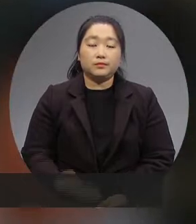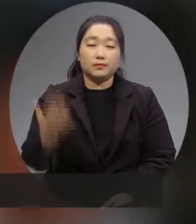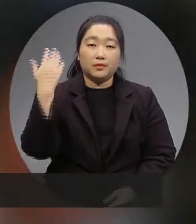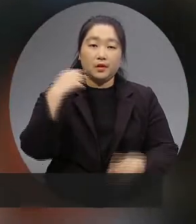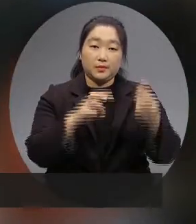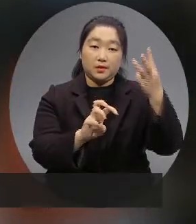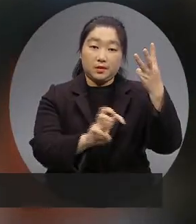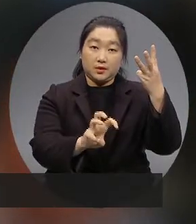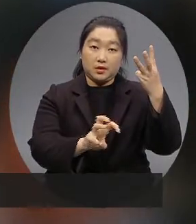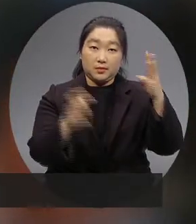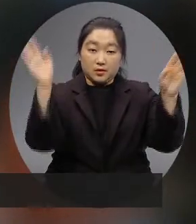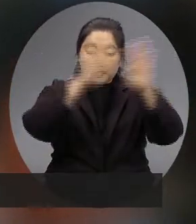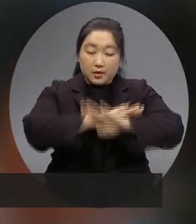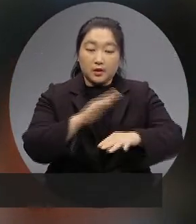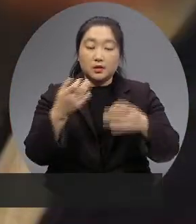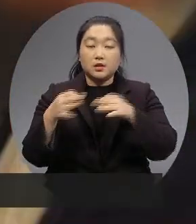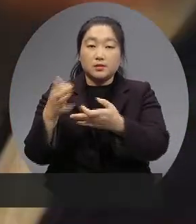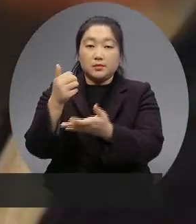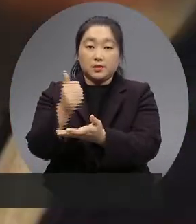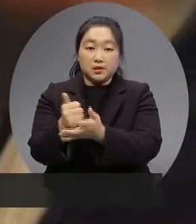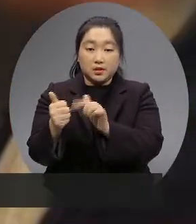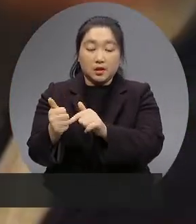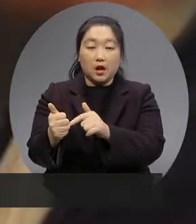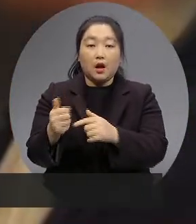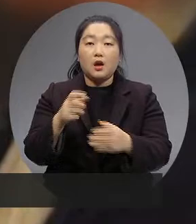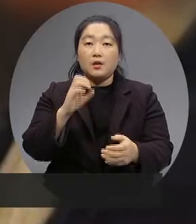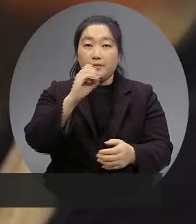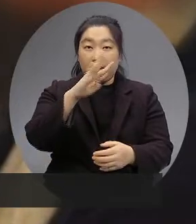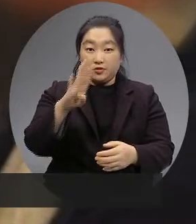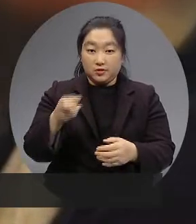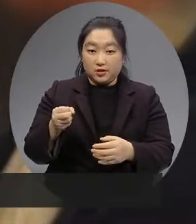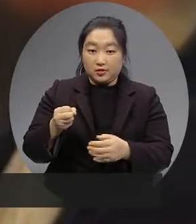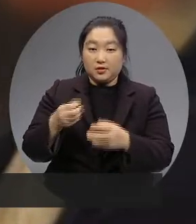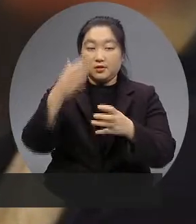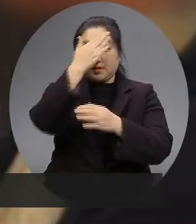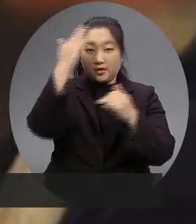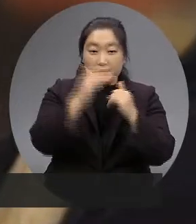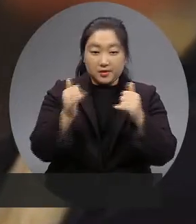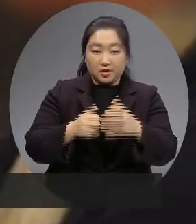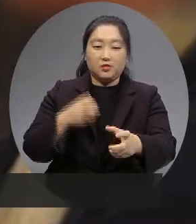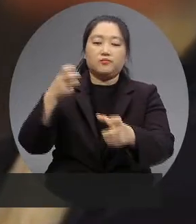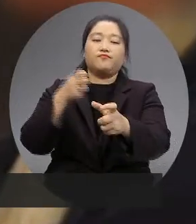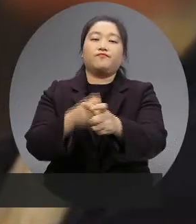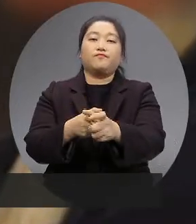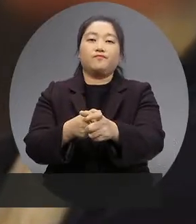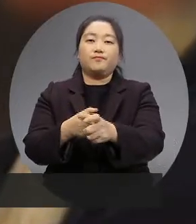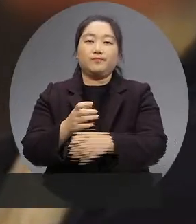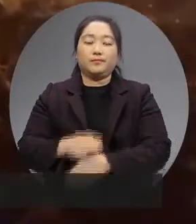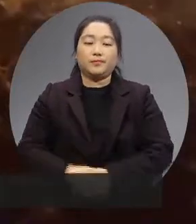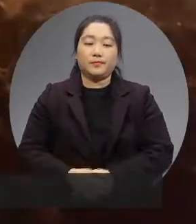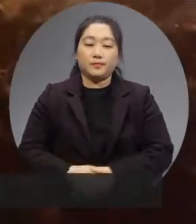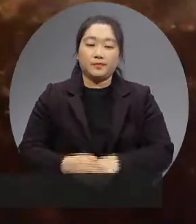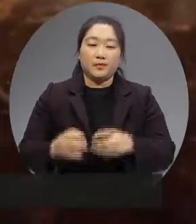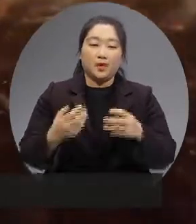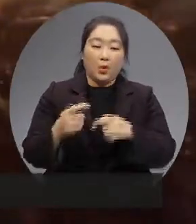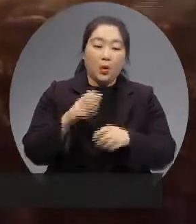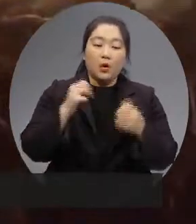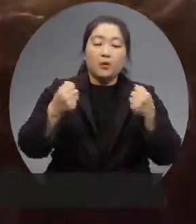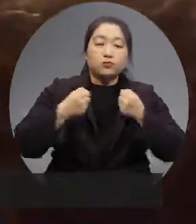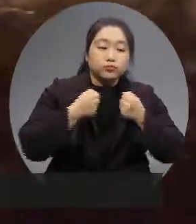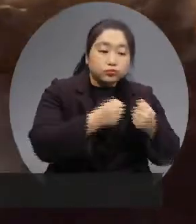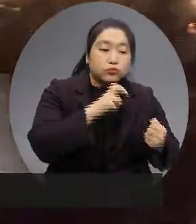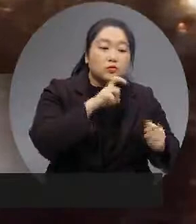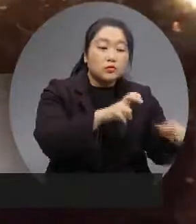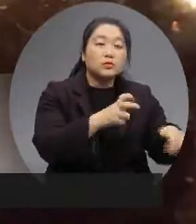지난달 30일 밤 김용환 충북지사가 맥주잔을 들고 청년들과 술자리에 앉아 있습니다. 차로 20여 분 거리에